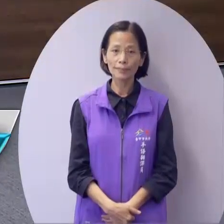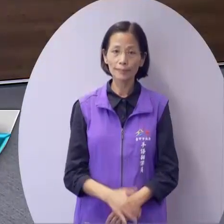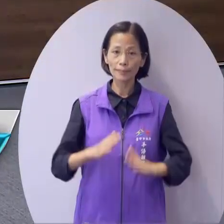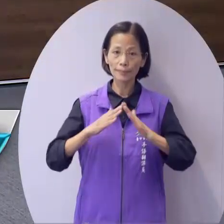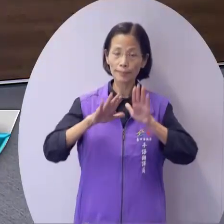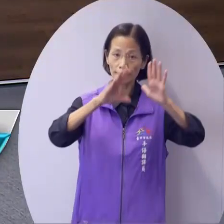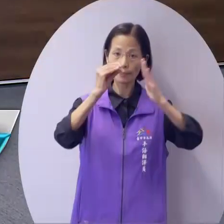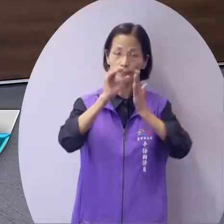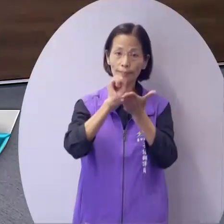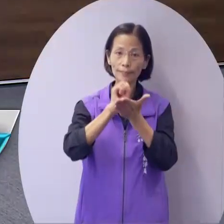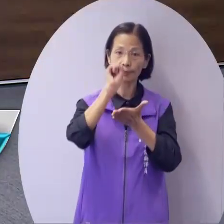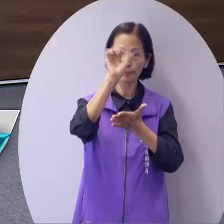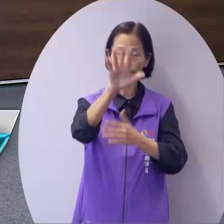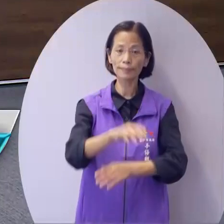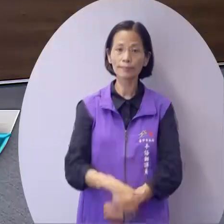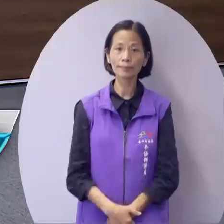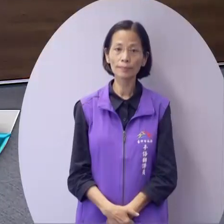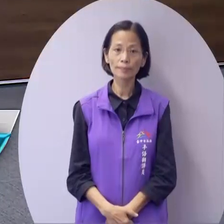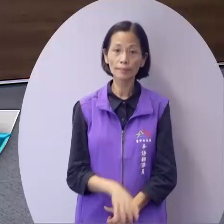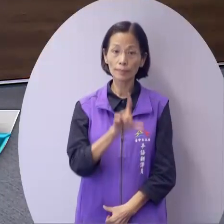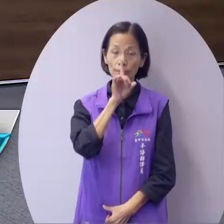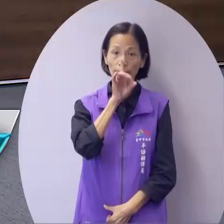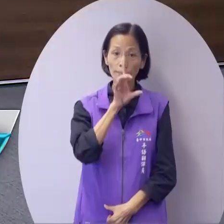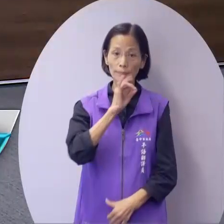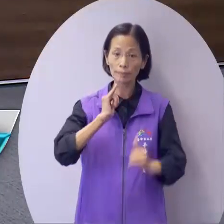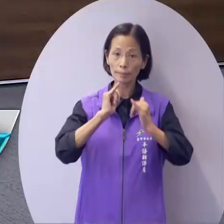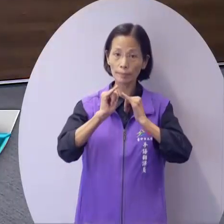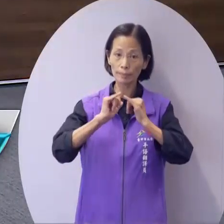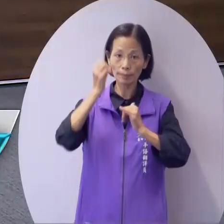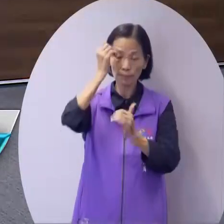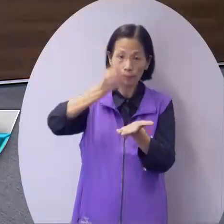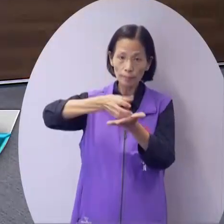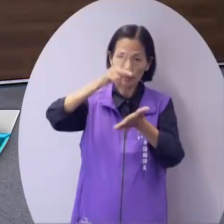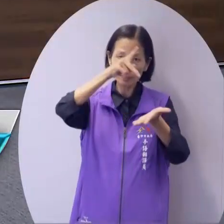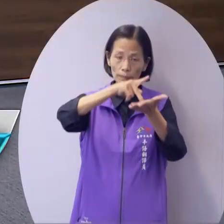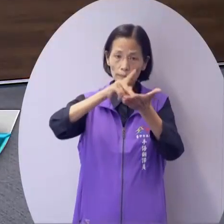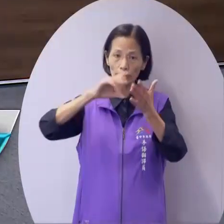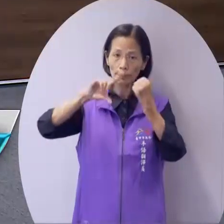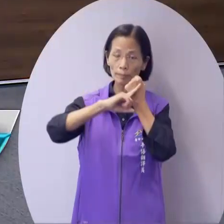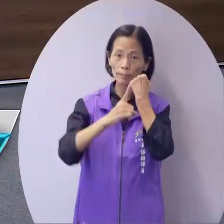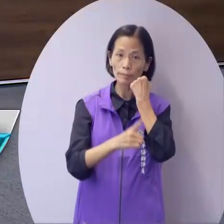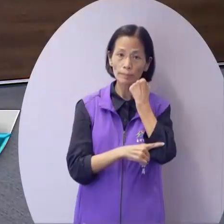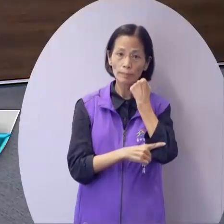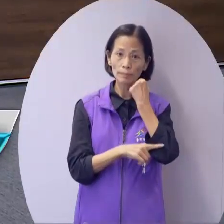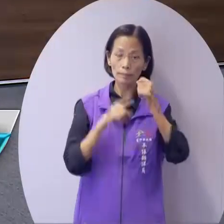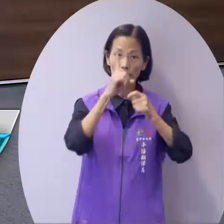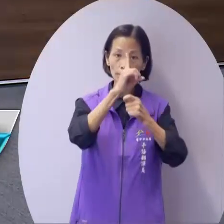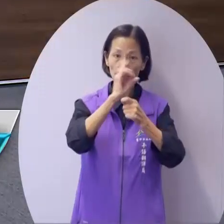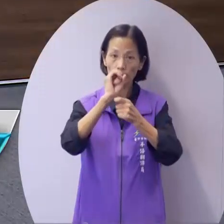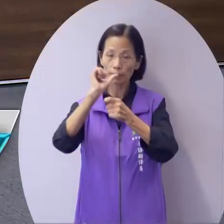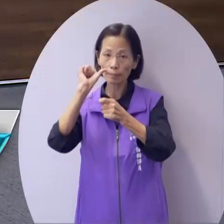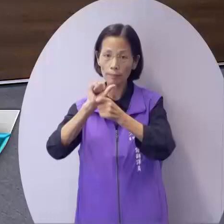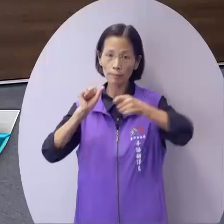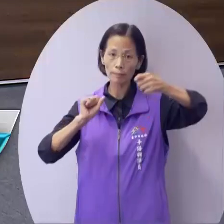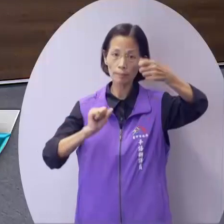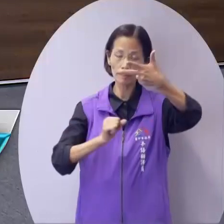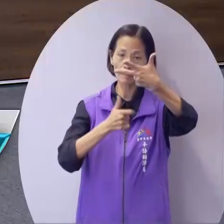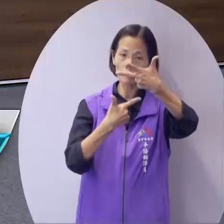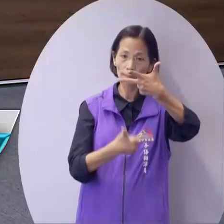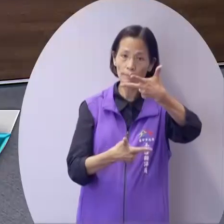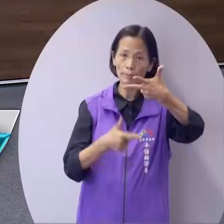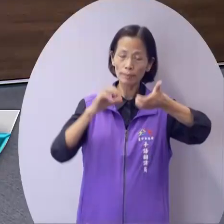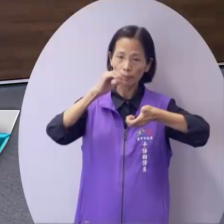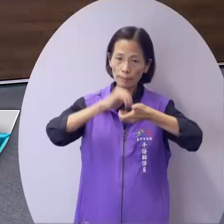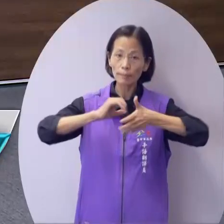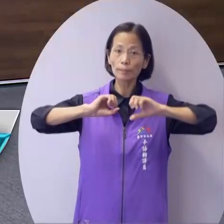都发局报告，台中市社会住宅出租办法在105年7月6号订